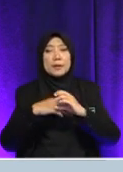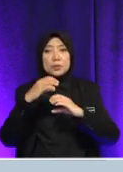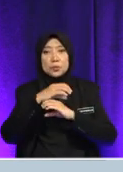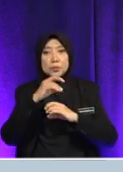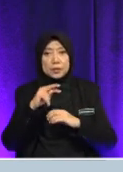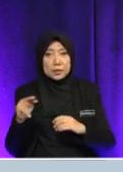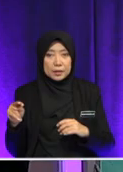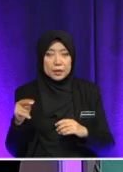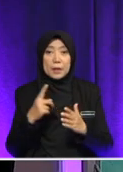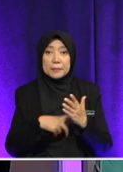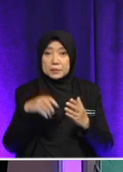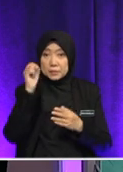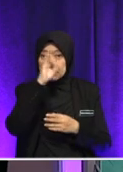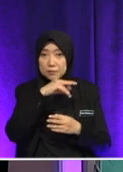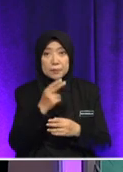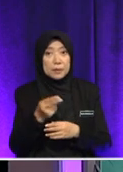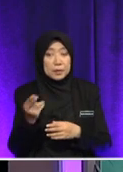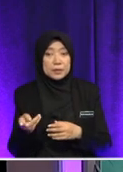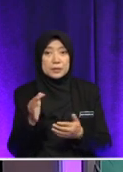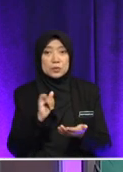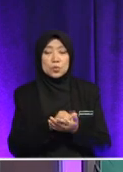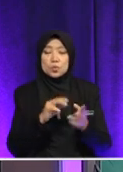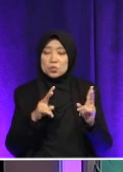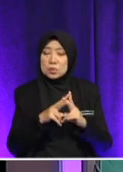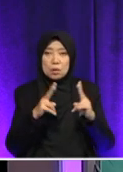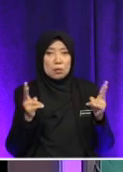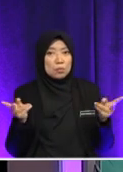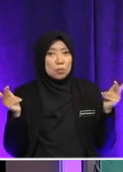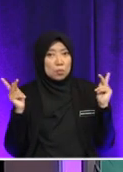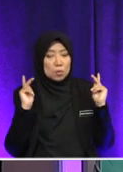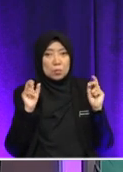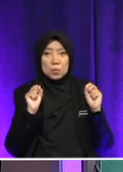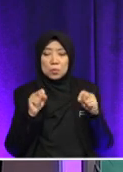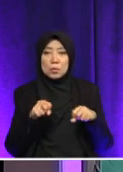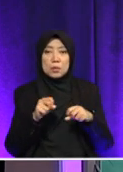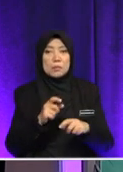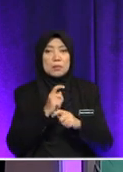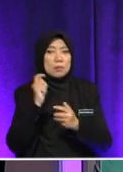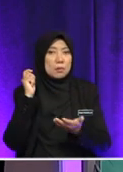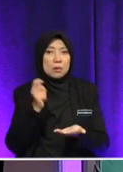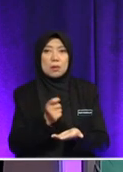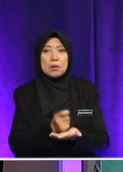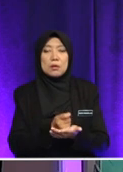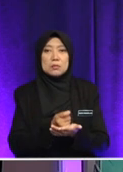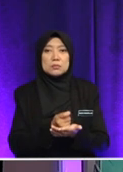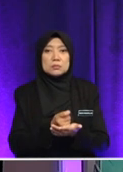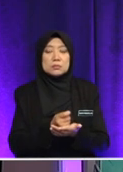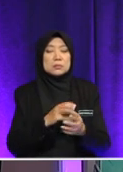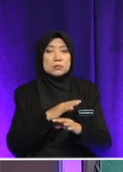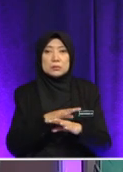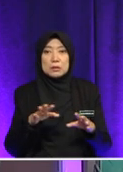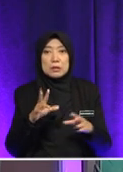so Apa sifat bahan komposit ini Oke sangat kuat mampu menahan regangan tidak mudah retak tahan kaki